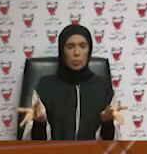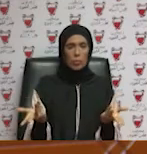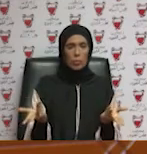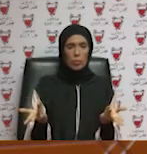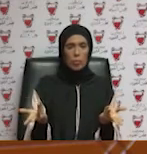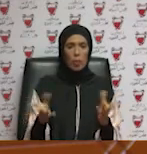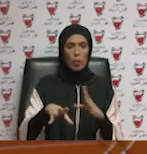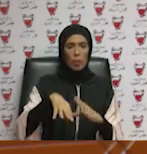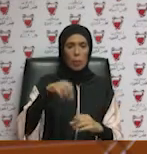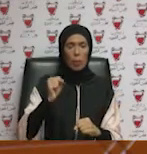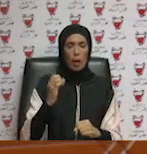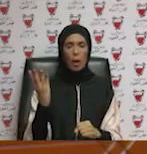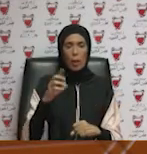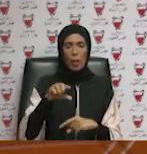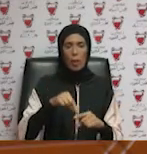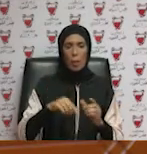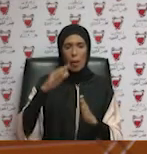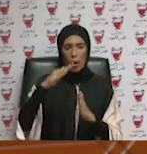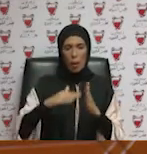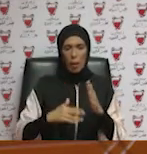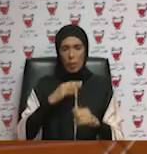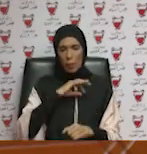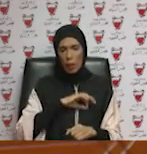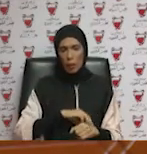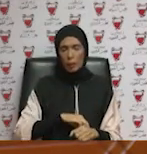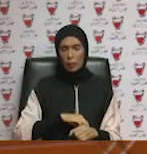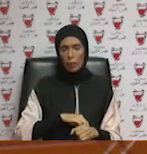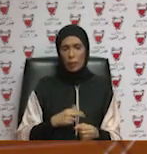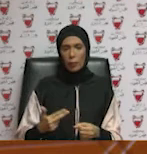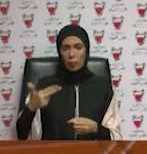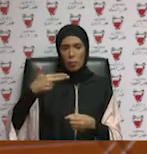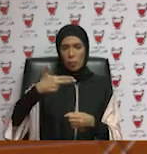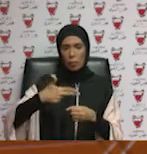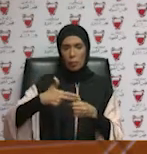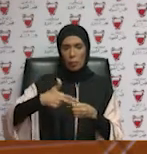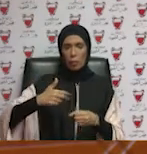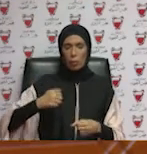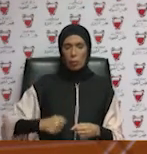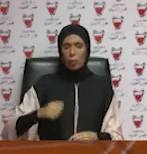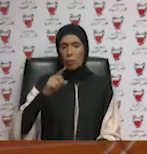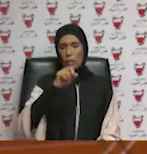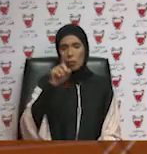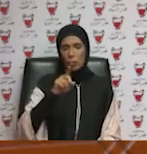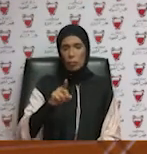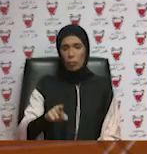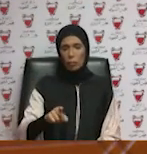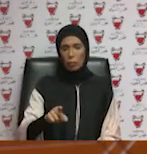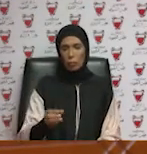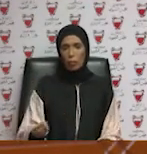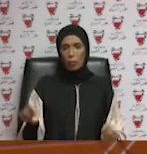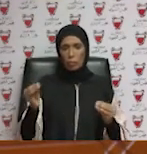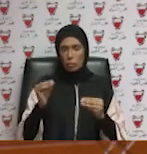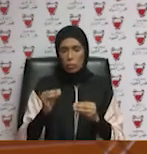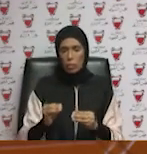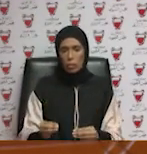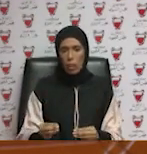الإنتاج تكلفته 40% معناته انخفاض أرباح حقل البحرين بهذه النسبة، والسؤال هو لماذا هذه الزيادة في التكاليف